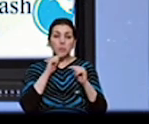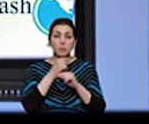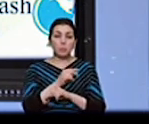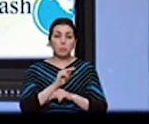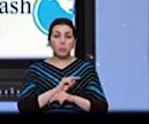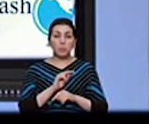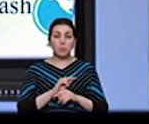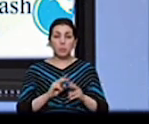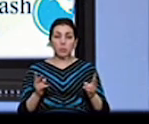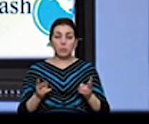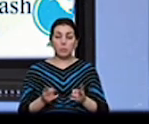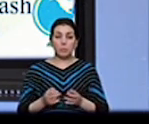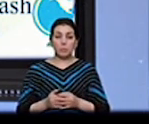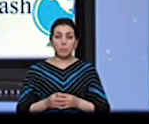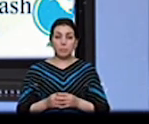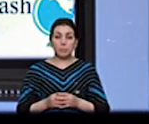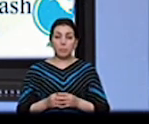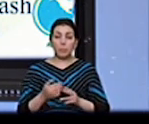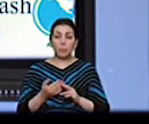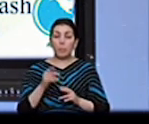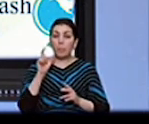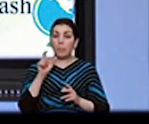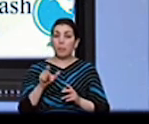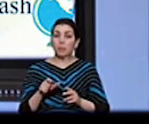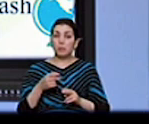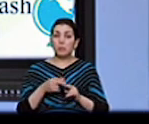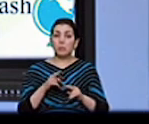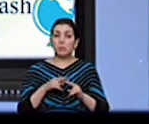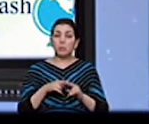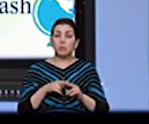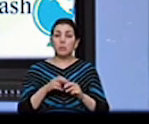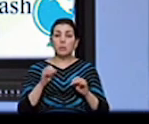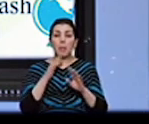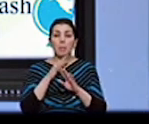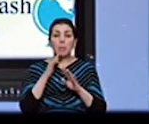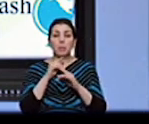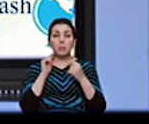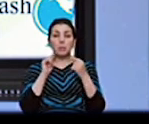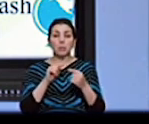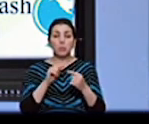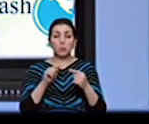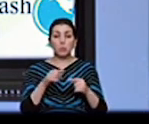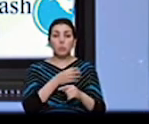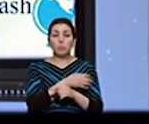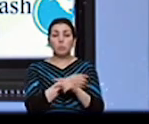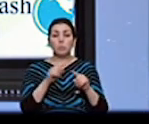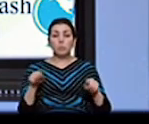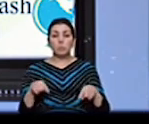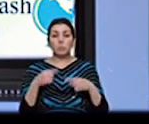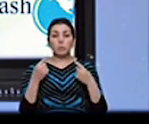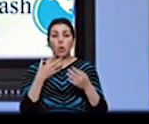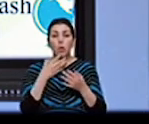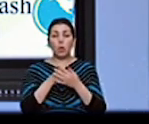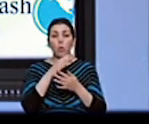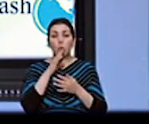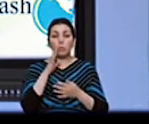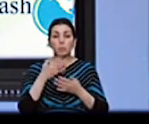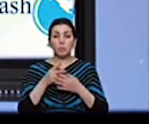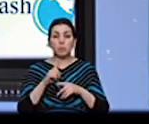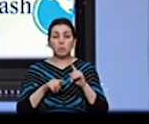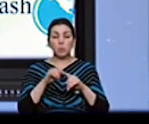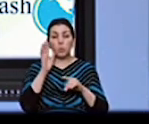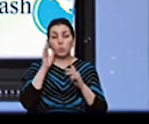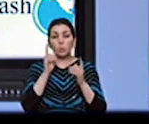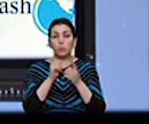tejab ishlatish zarur. Insonning tabiatga ta'siri kuchaygani sari ona zaminimizning havosi va